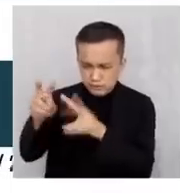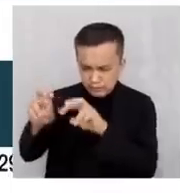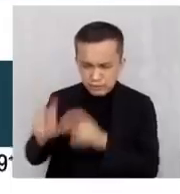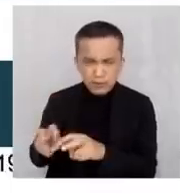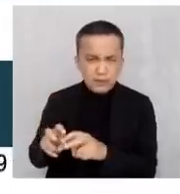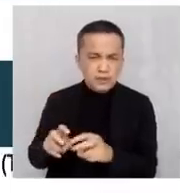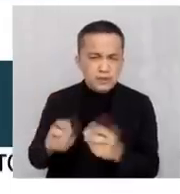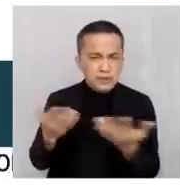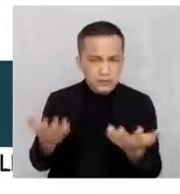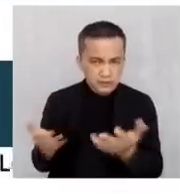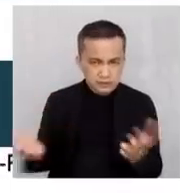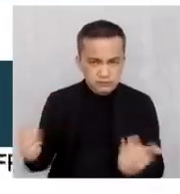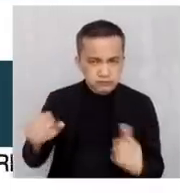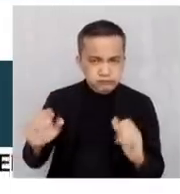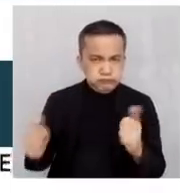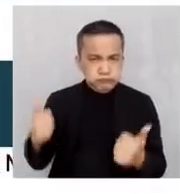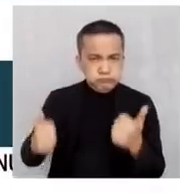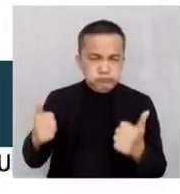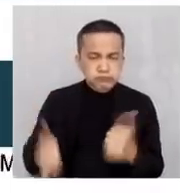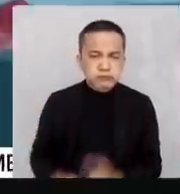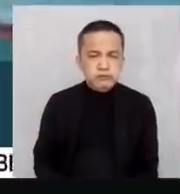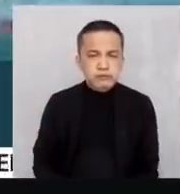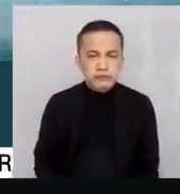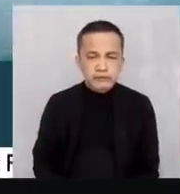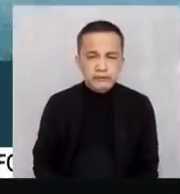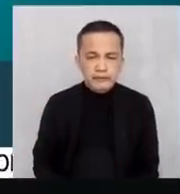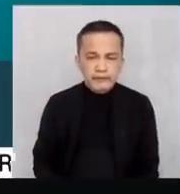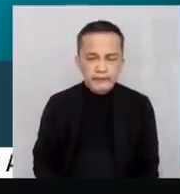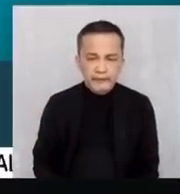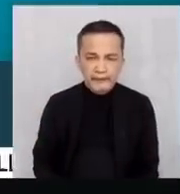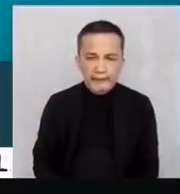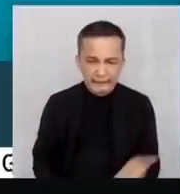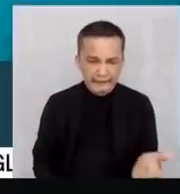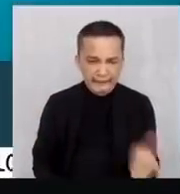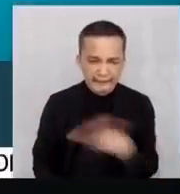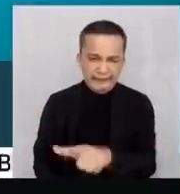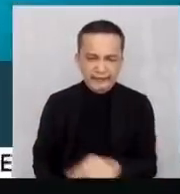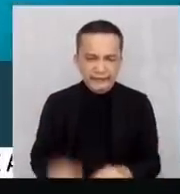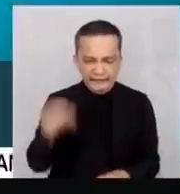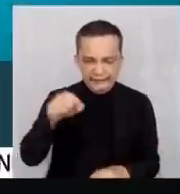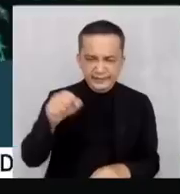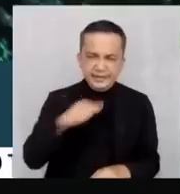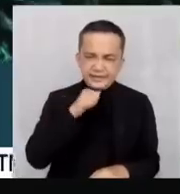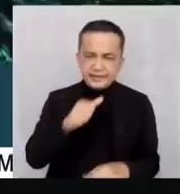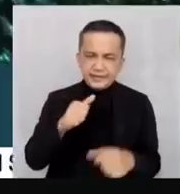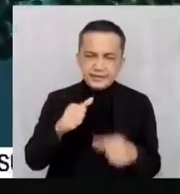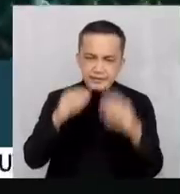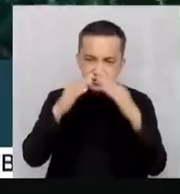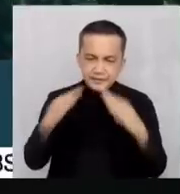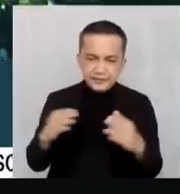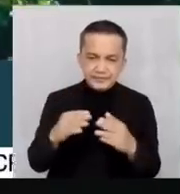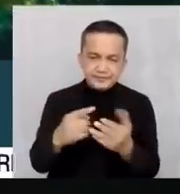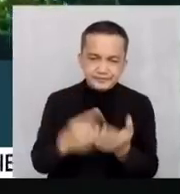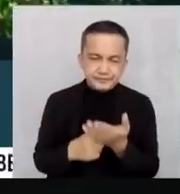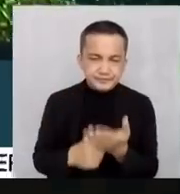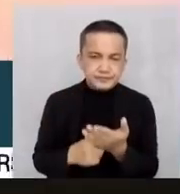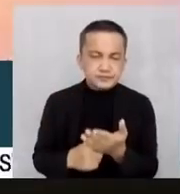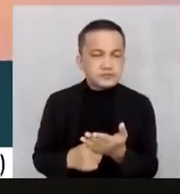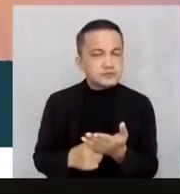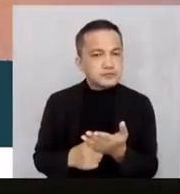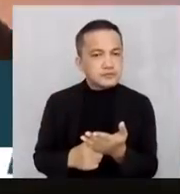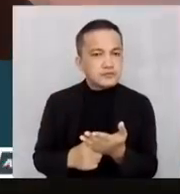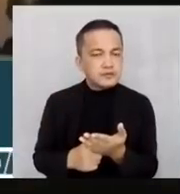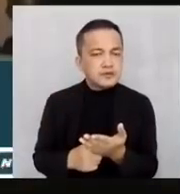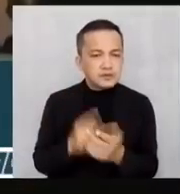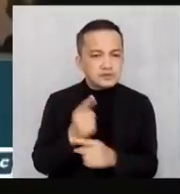Congresswoman? Yes, kapag hindi na daan ito sa House Resolution discussion in the